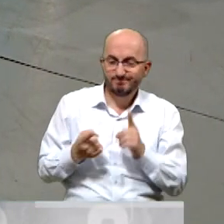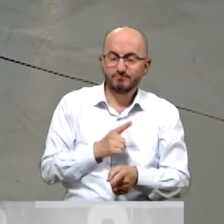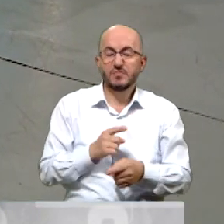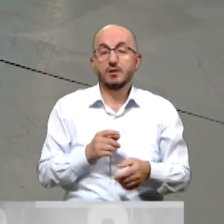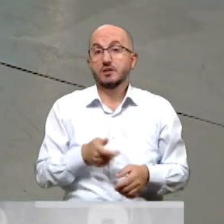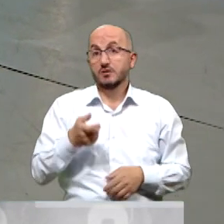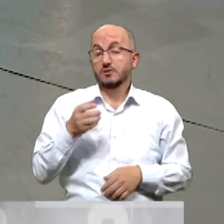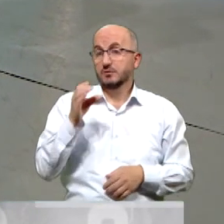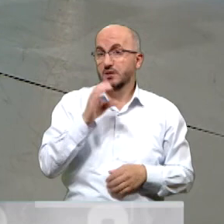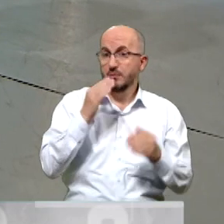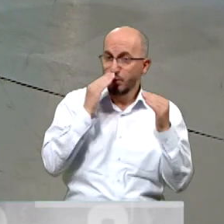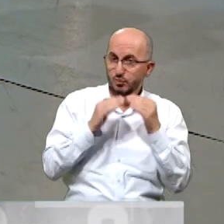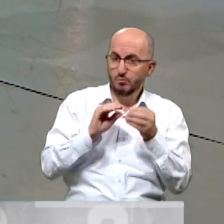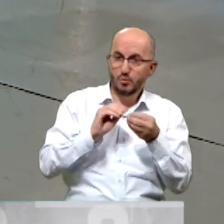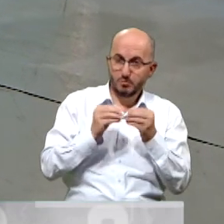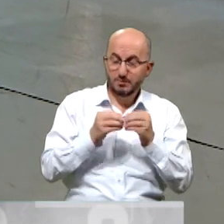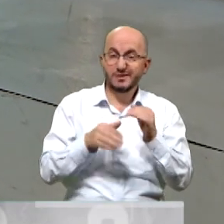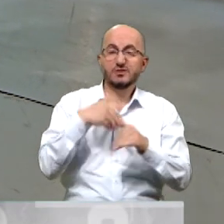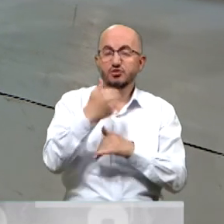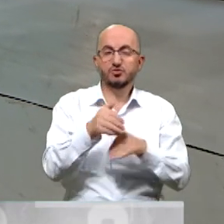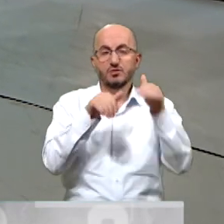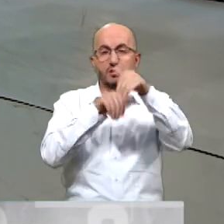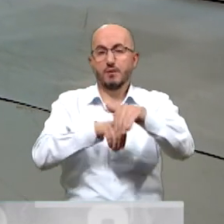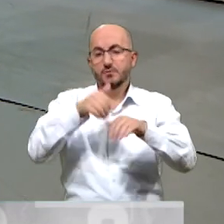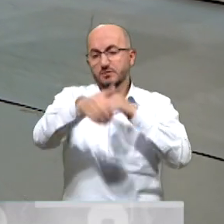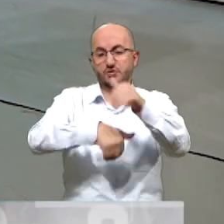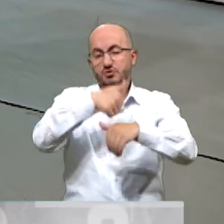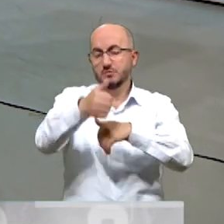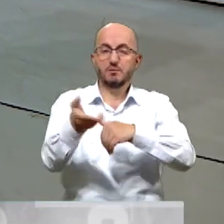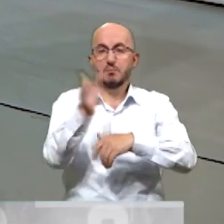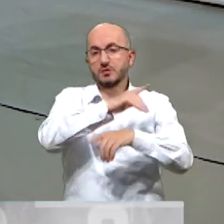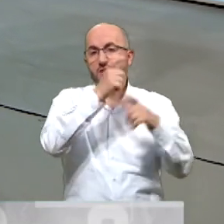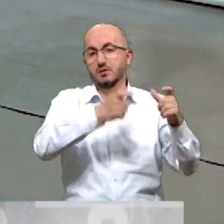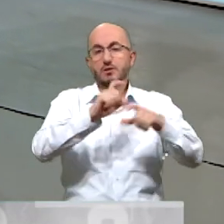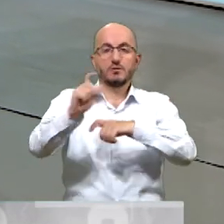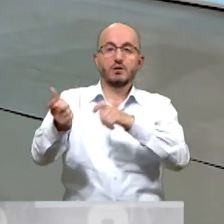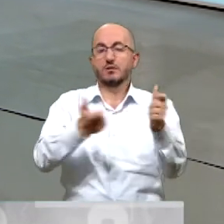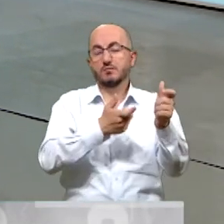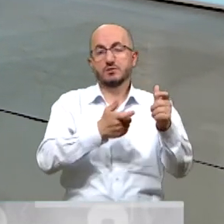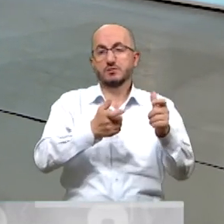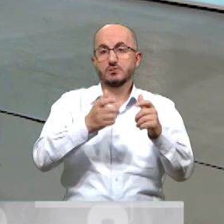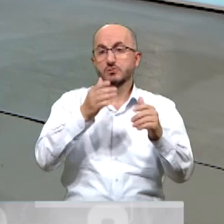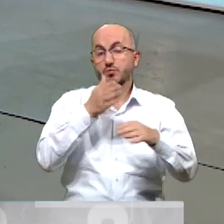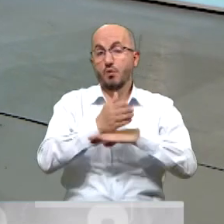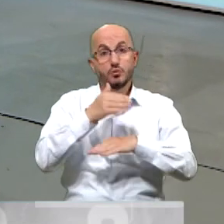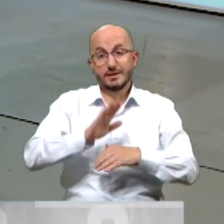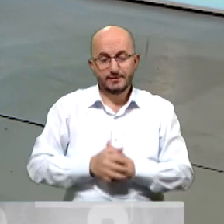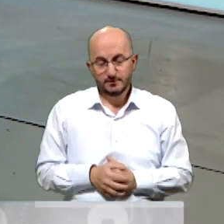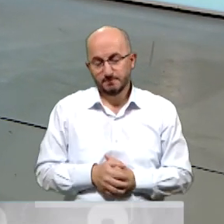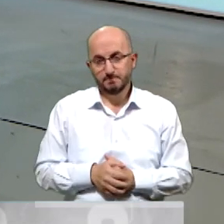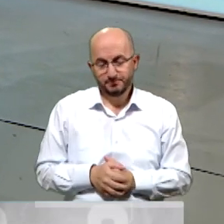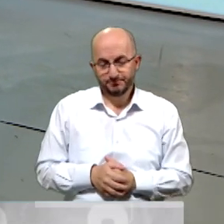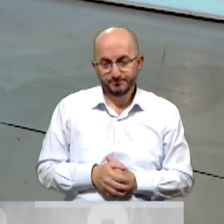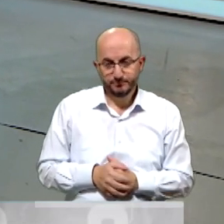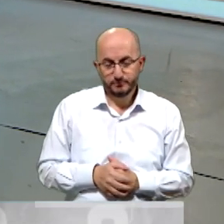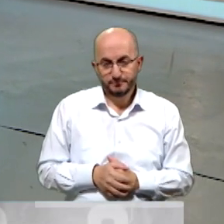meşru mazeretlerin dışında kabrin açılması, bir başka yere nakledilmesi kesinlikle doğru değildir.